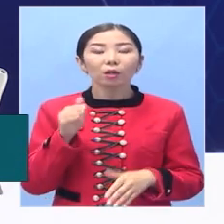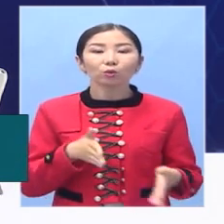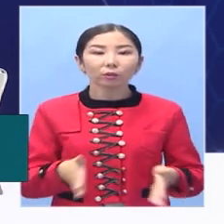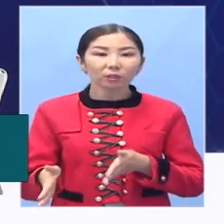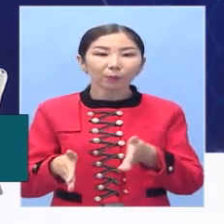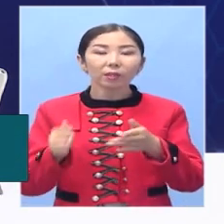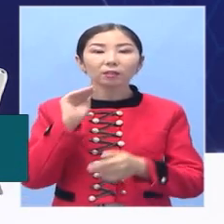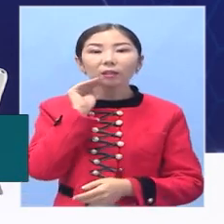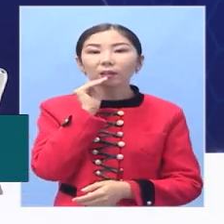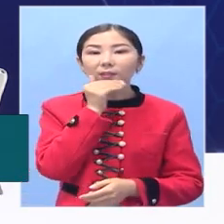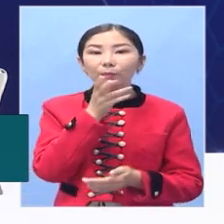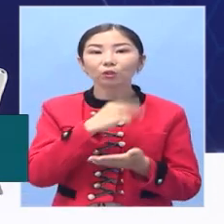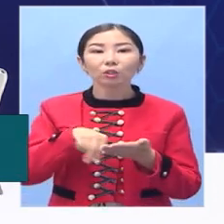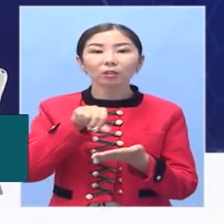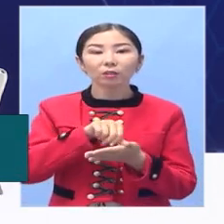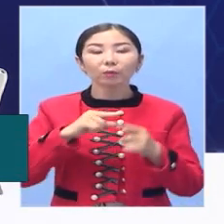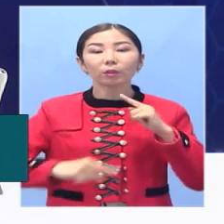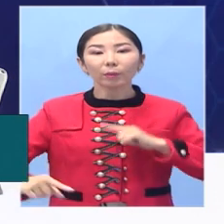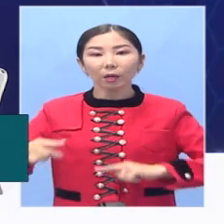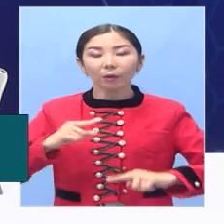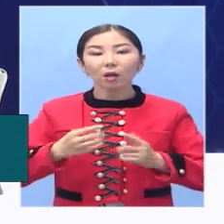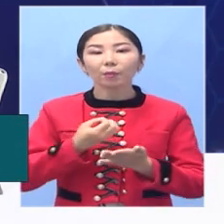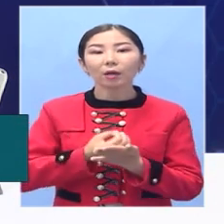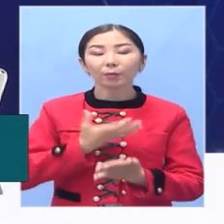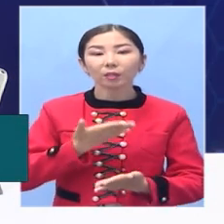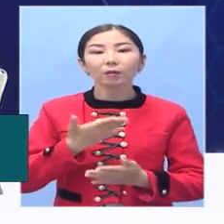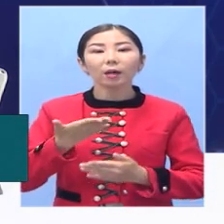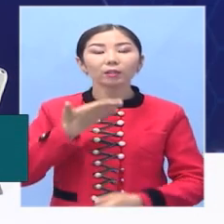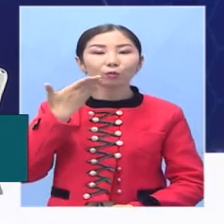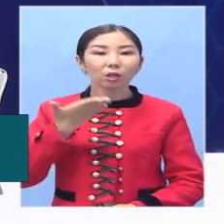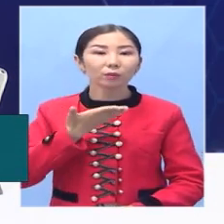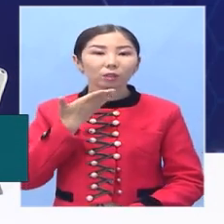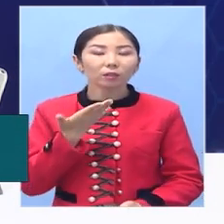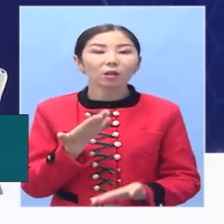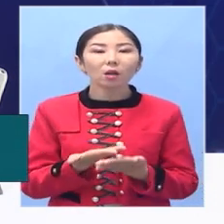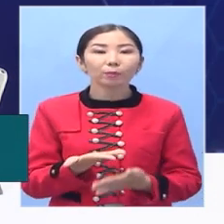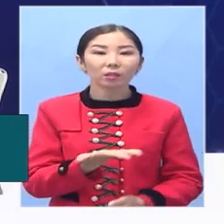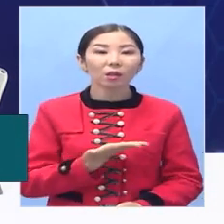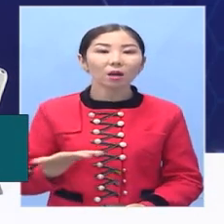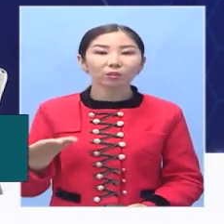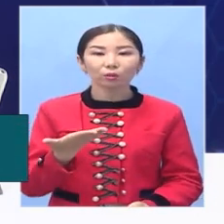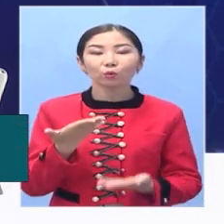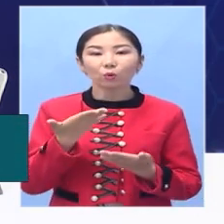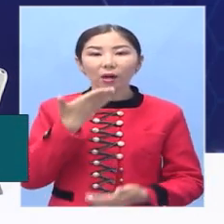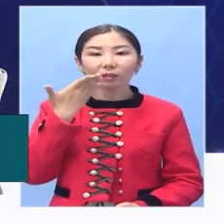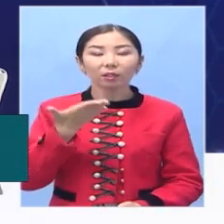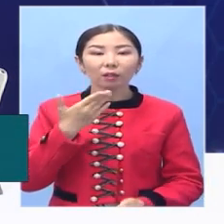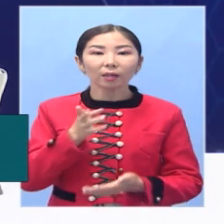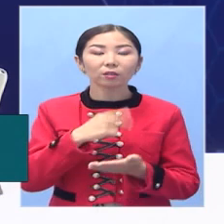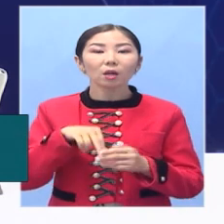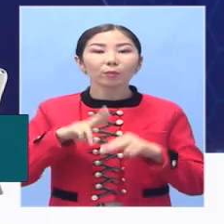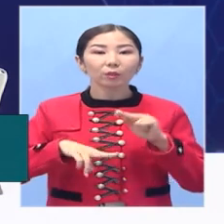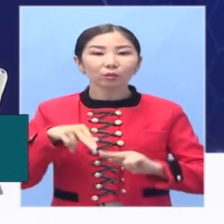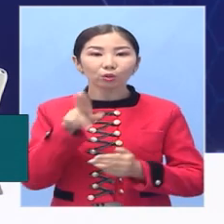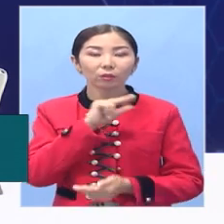қатысты теріс жаңағы баға беріліп жататыны белгілі жайт қой. Бізде қазіргі таңда мердігерлерге қатысты жұмыстар